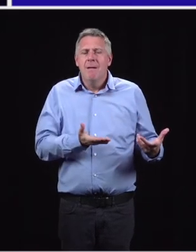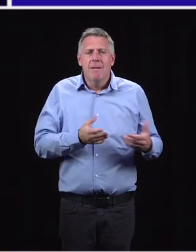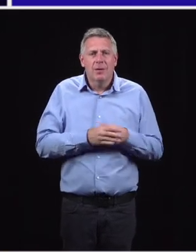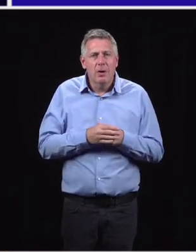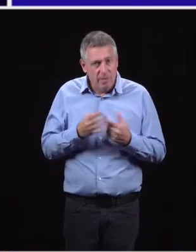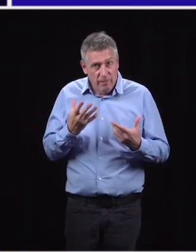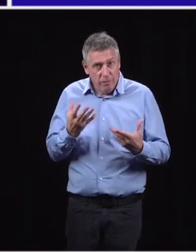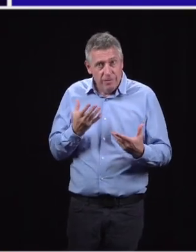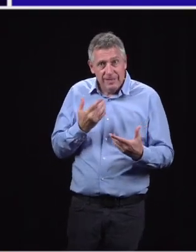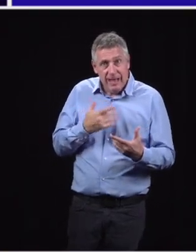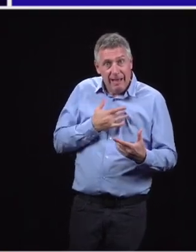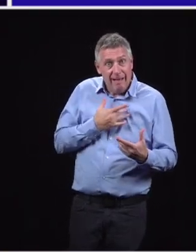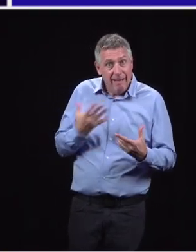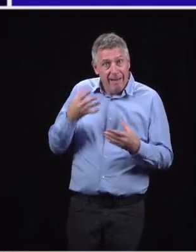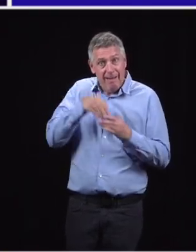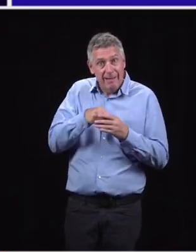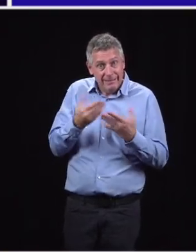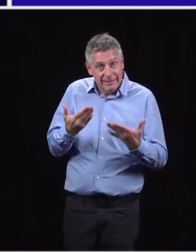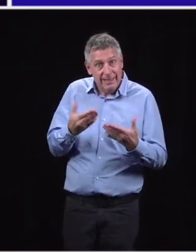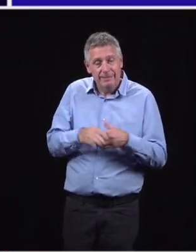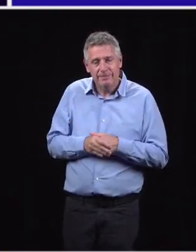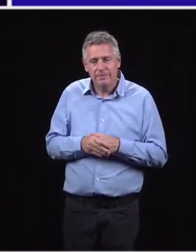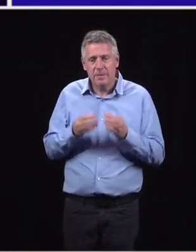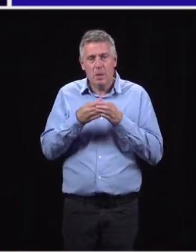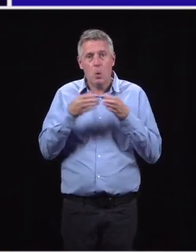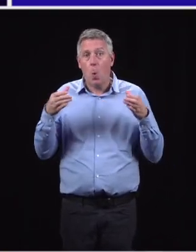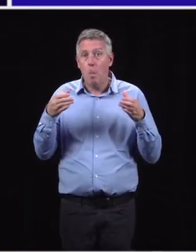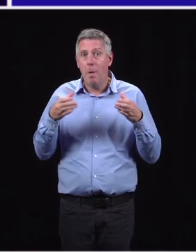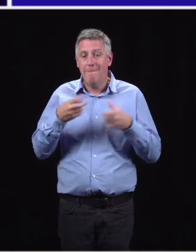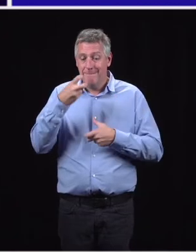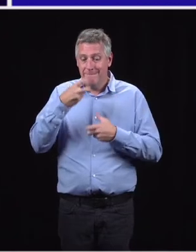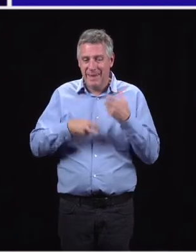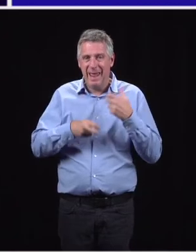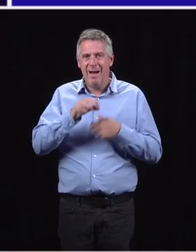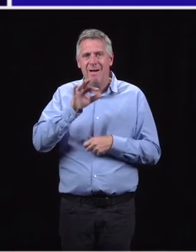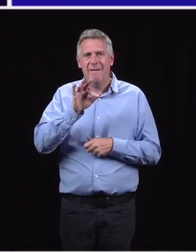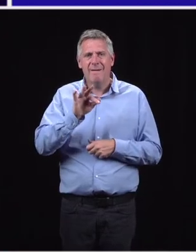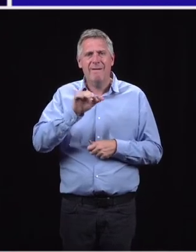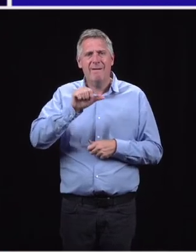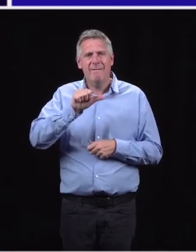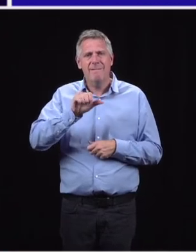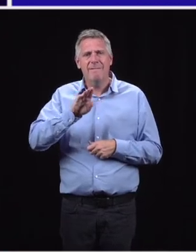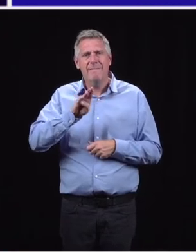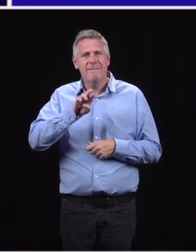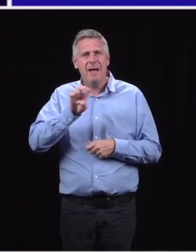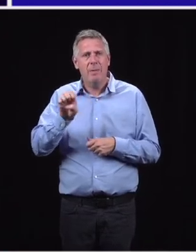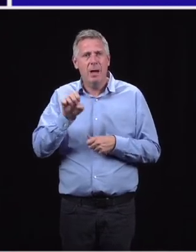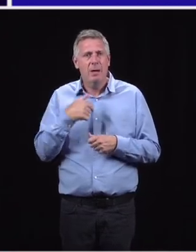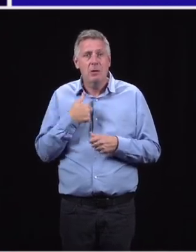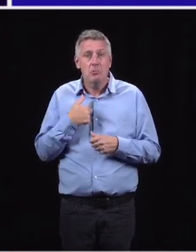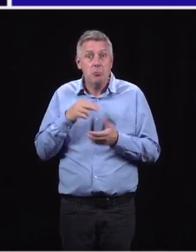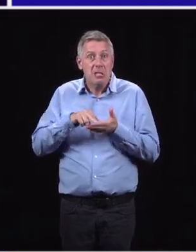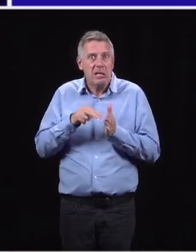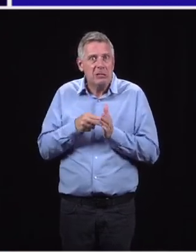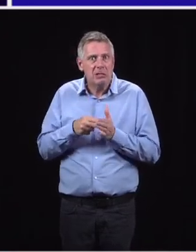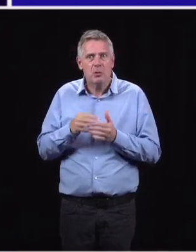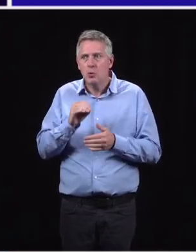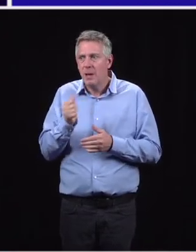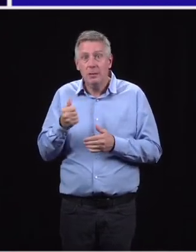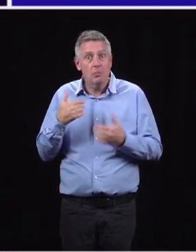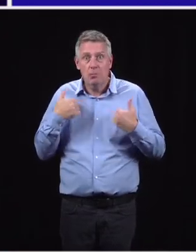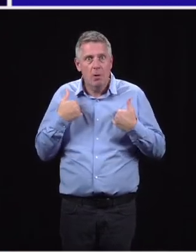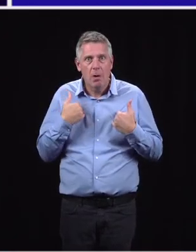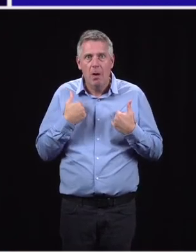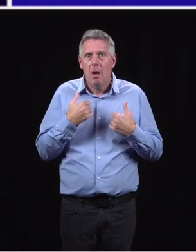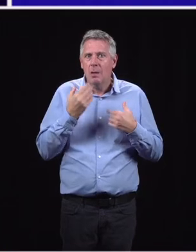oui et pourtant nous le groupe Pierre Fabre on n'est pas de la tech on parle beaucoup de tech et de numérique nous on est un groupe pharmaceutique et d'un mot